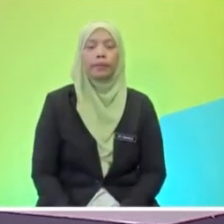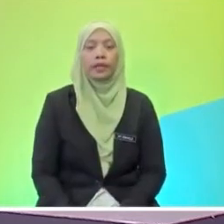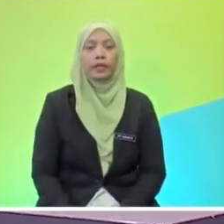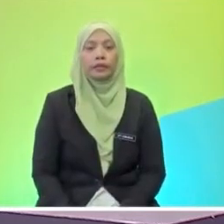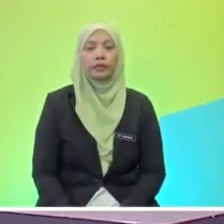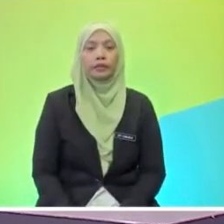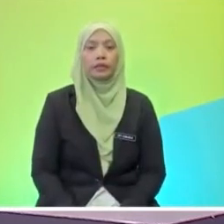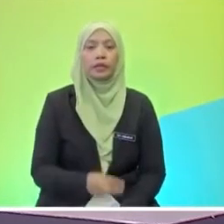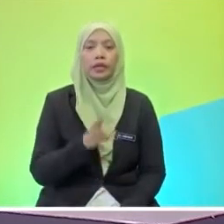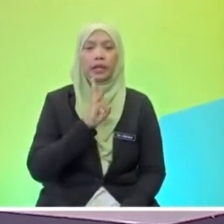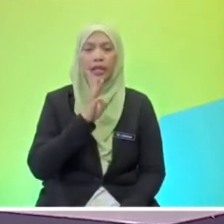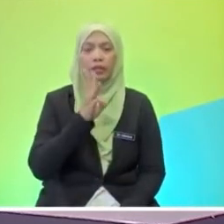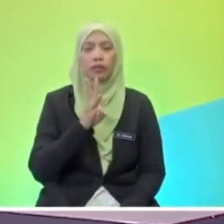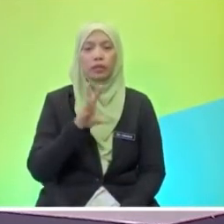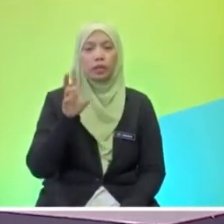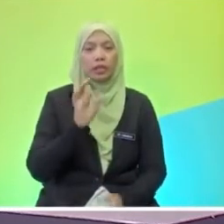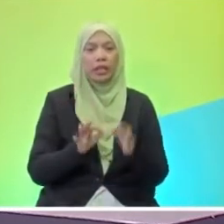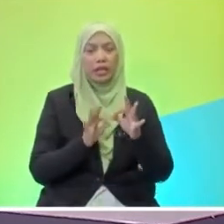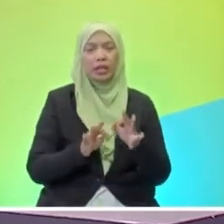itu keluar